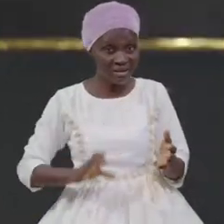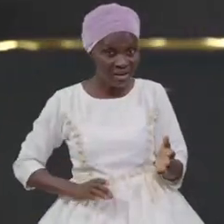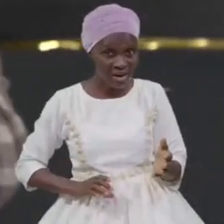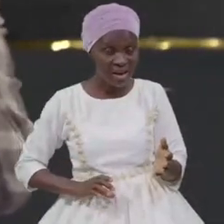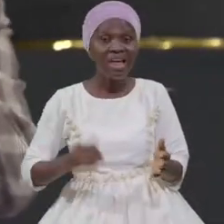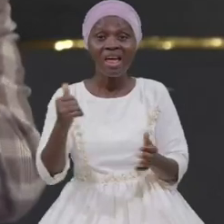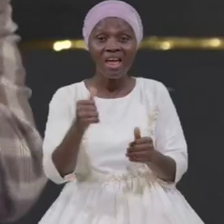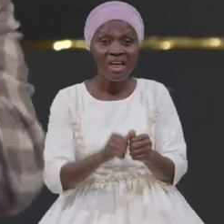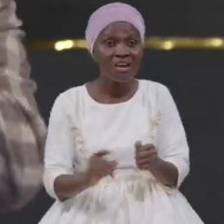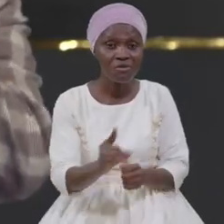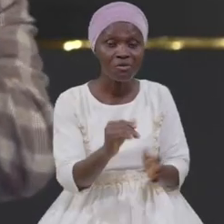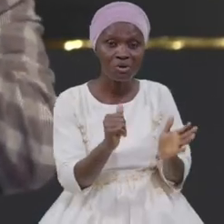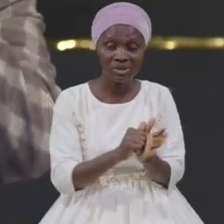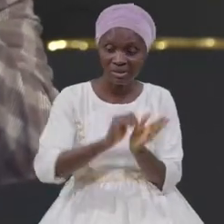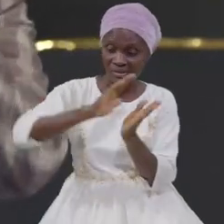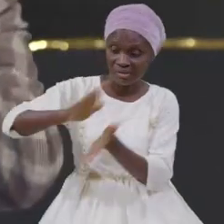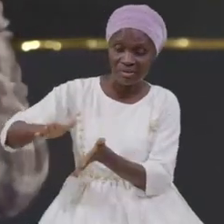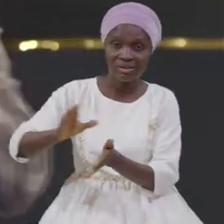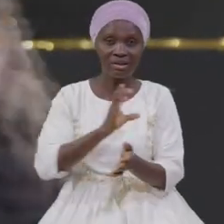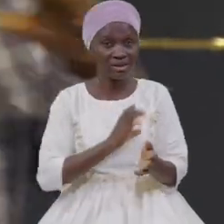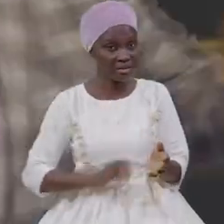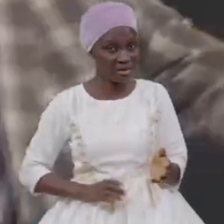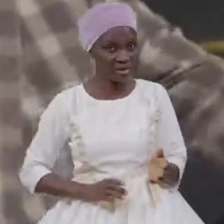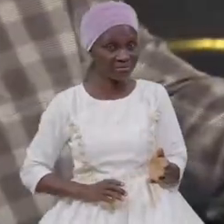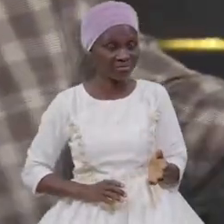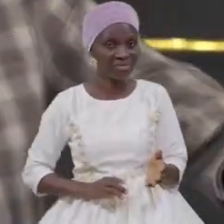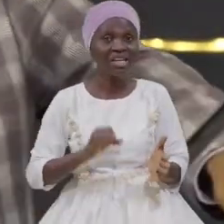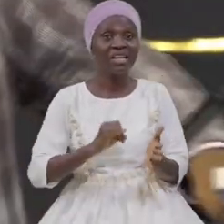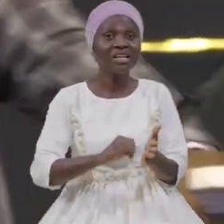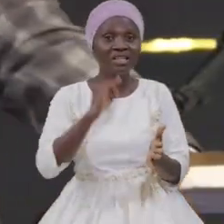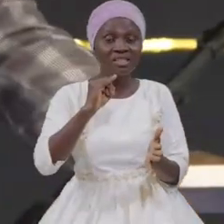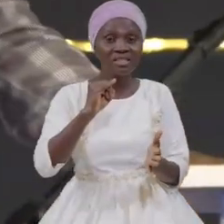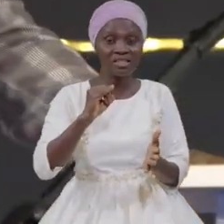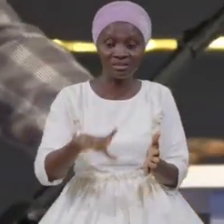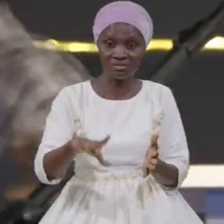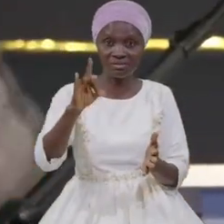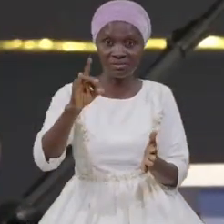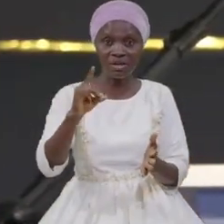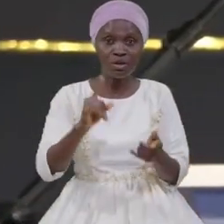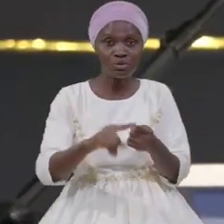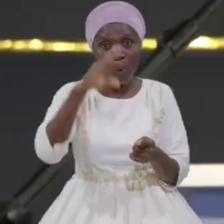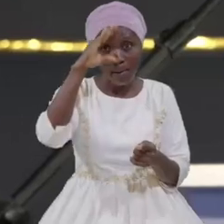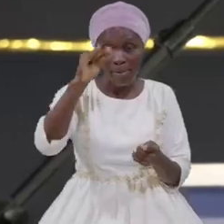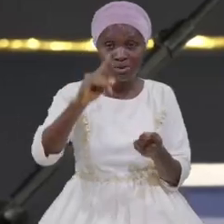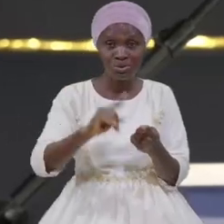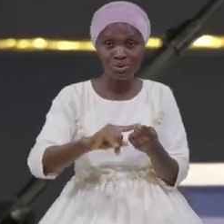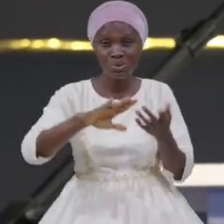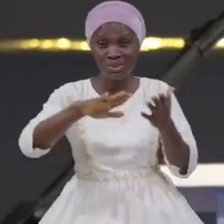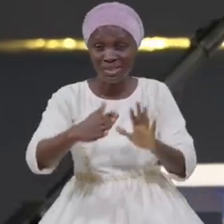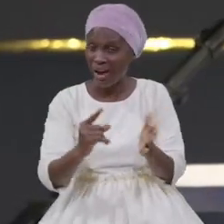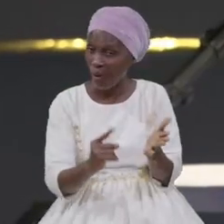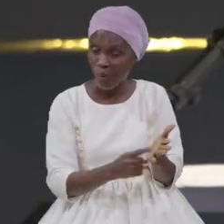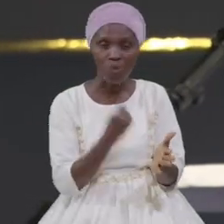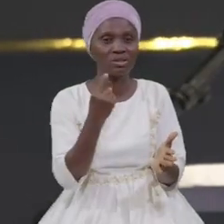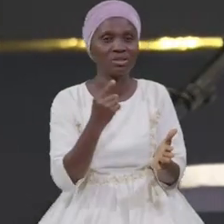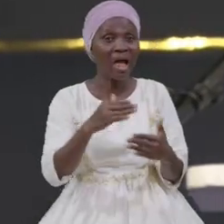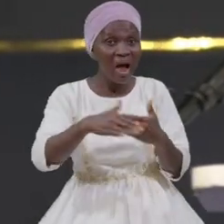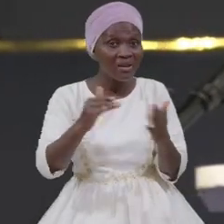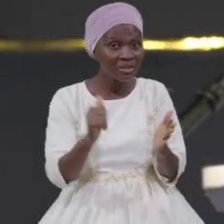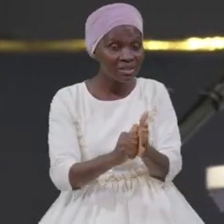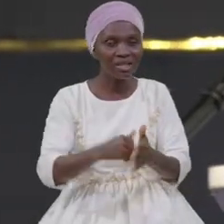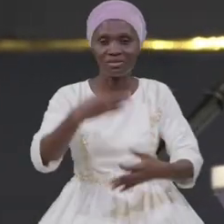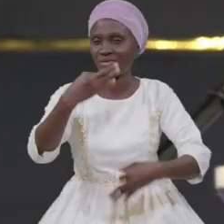côté, il est réservé aux hommes de mourir une seule fois. Après quoi, vient le jugement. Si tu laisses le